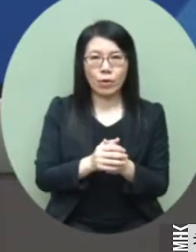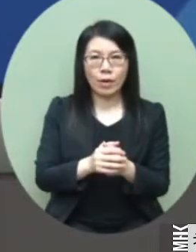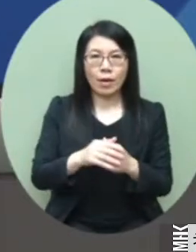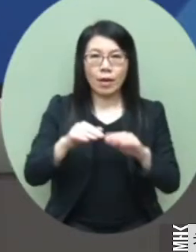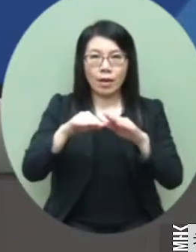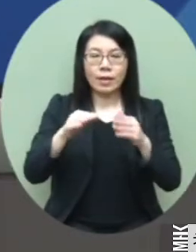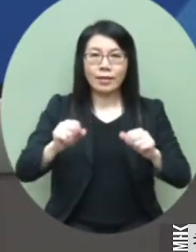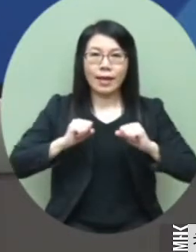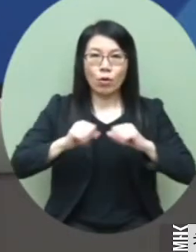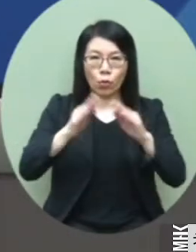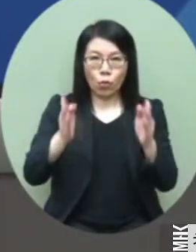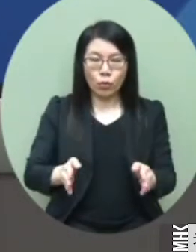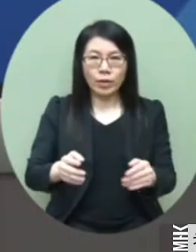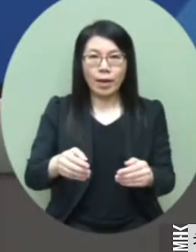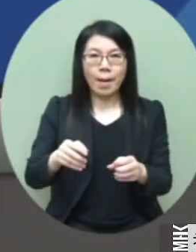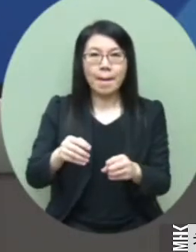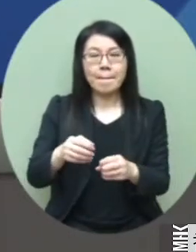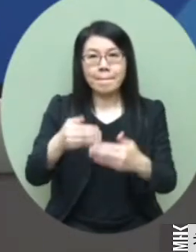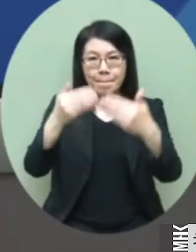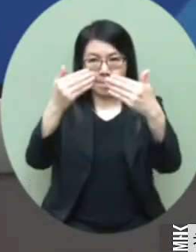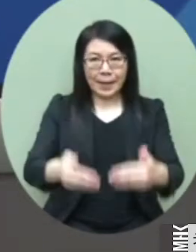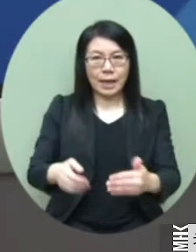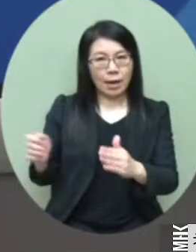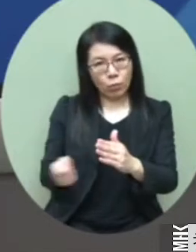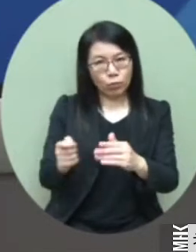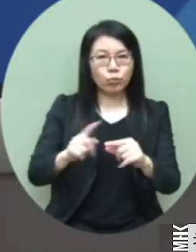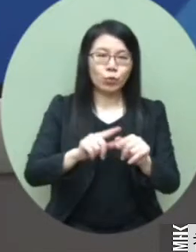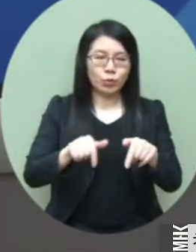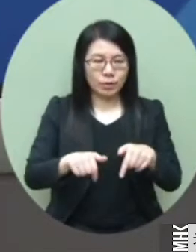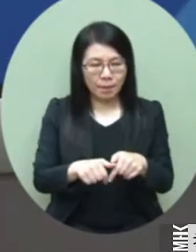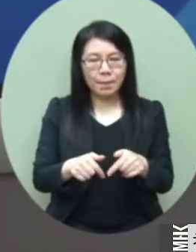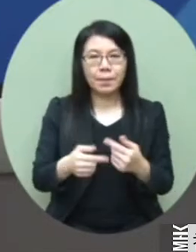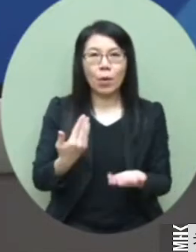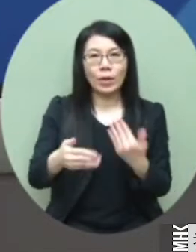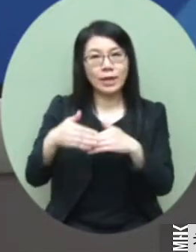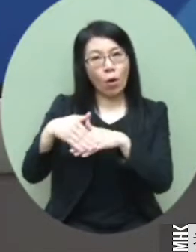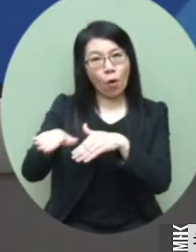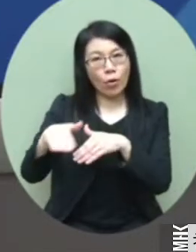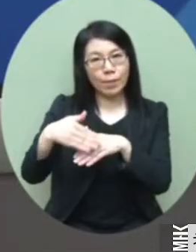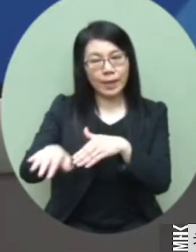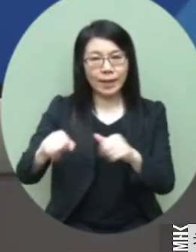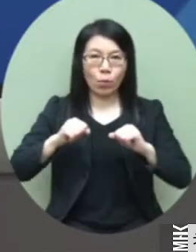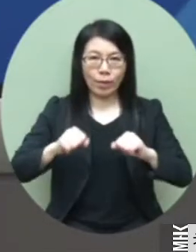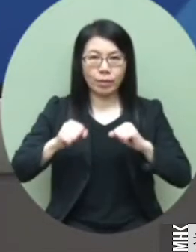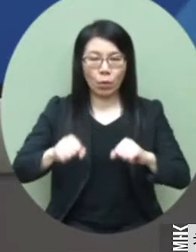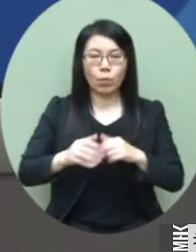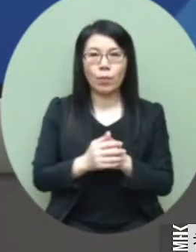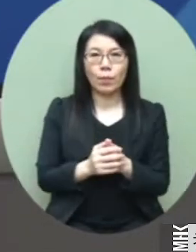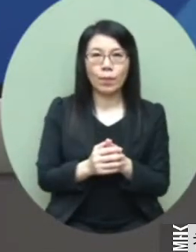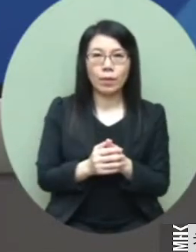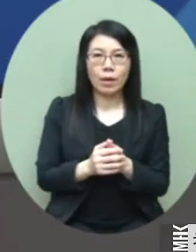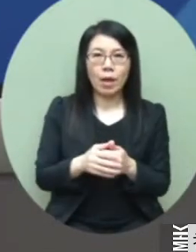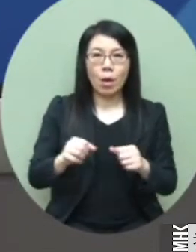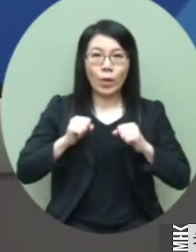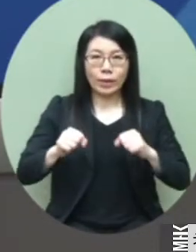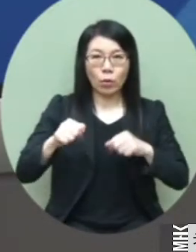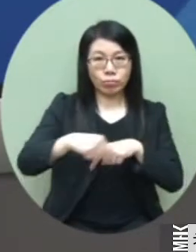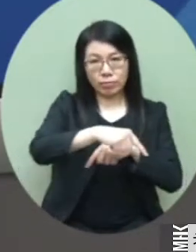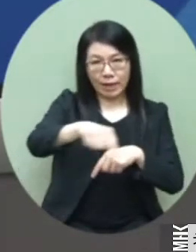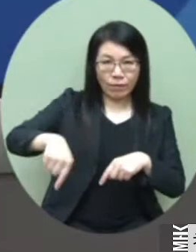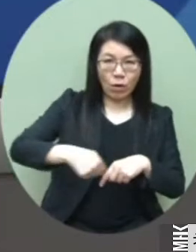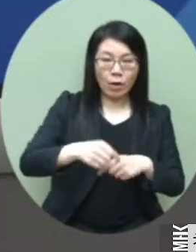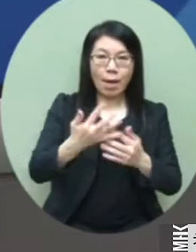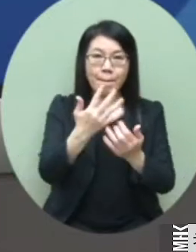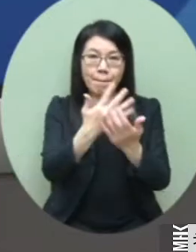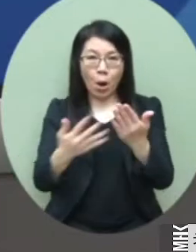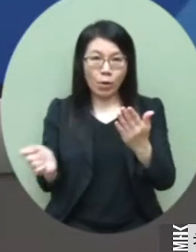育館啦、壁球中心啦等等。咁另外咧就戶外嘅體育設施，譬如話係運動場啦、網